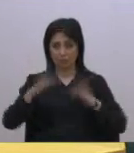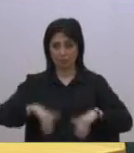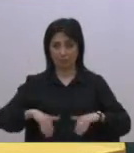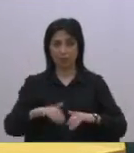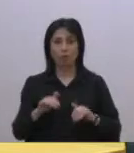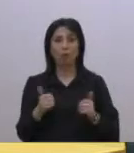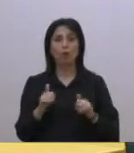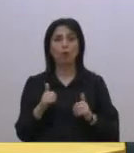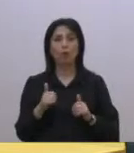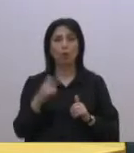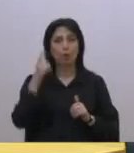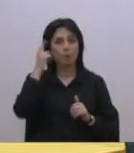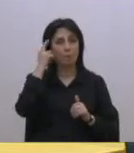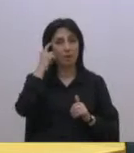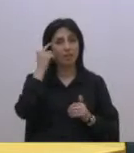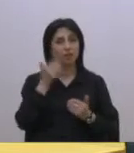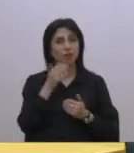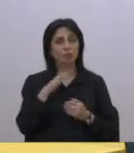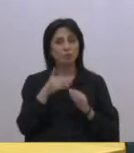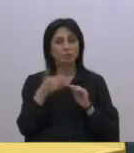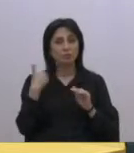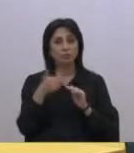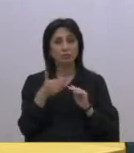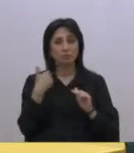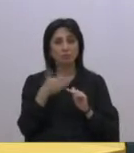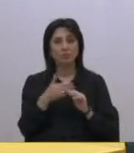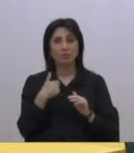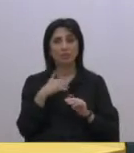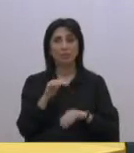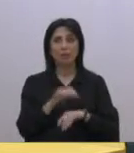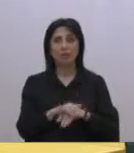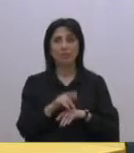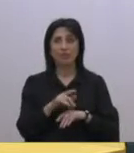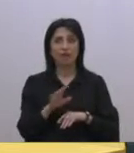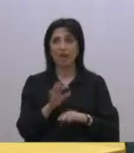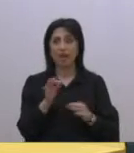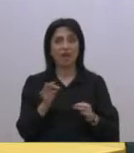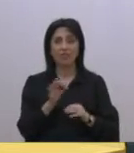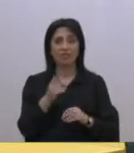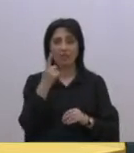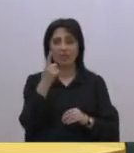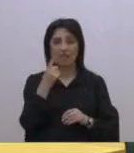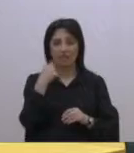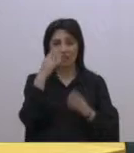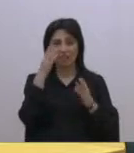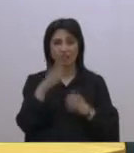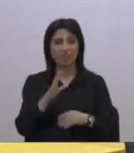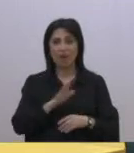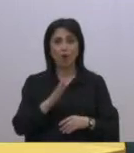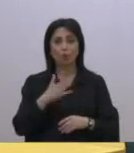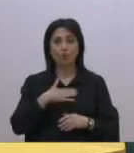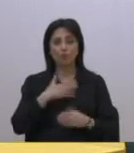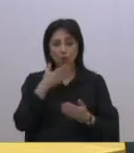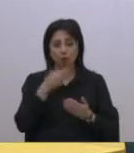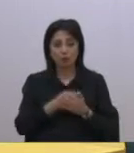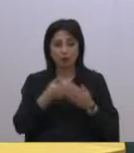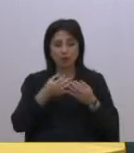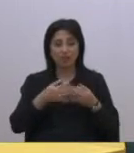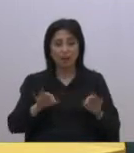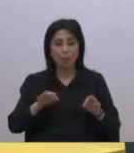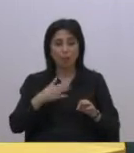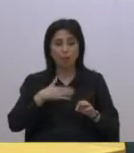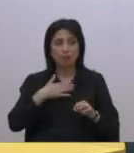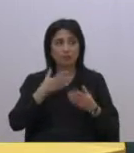როგორ მენტალობაში ვცხოვრობდით, ხო? ჩვენ ფაქტობრივად არანაირად ერთ ინდივიდს არ ქონდა ჩვენი დამოუკიდებლობა.